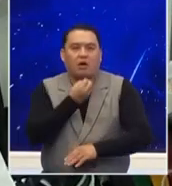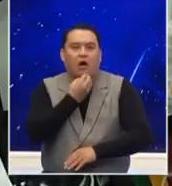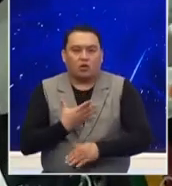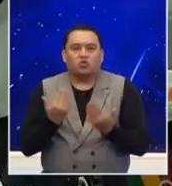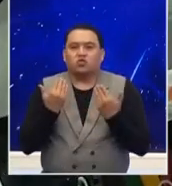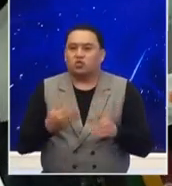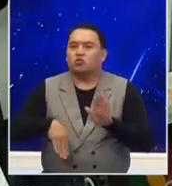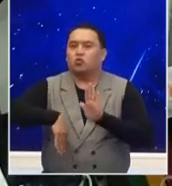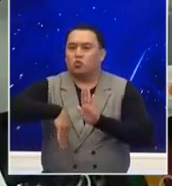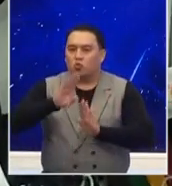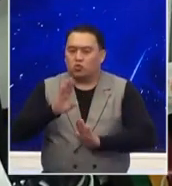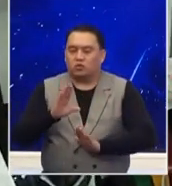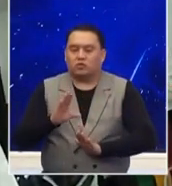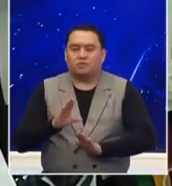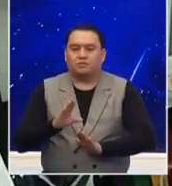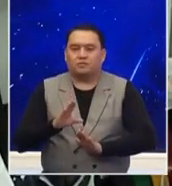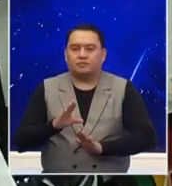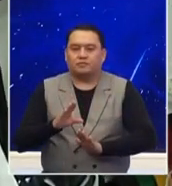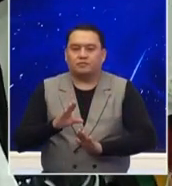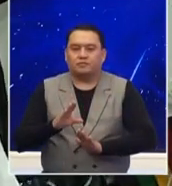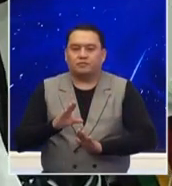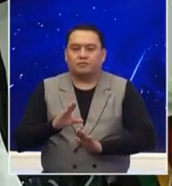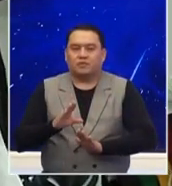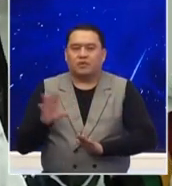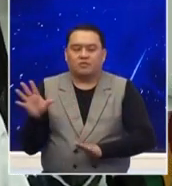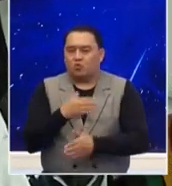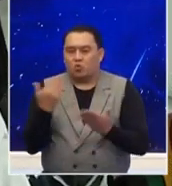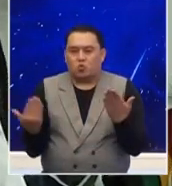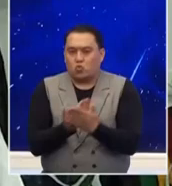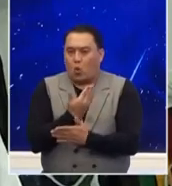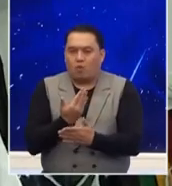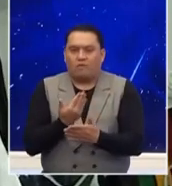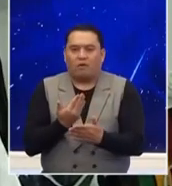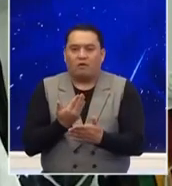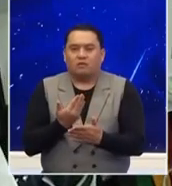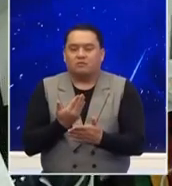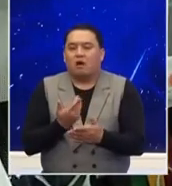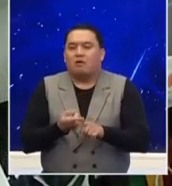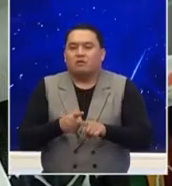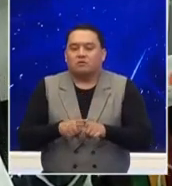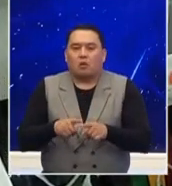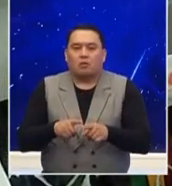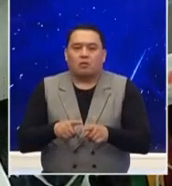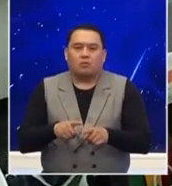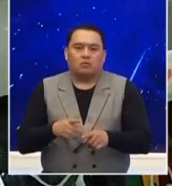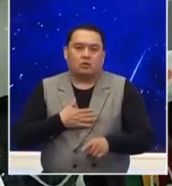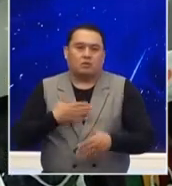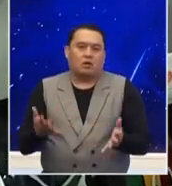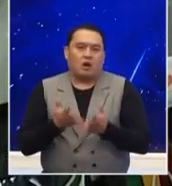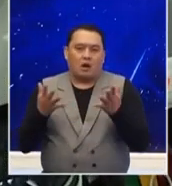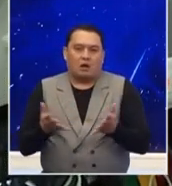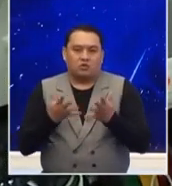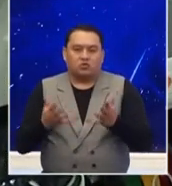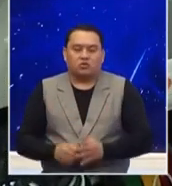но таких дистанционных у нас не было. Это все новейшие технологии. Сейчас получается на скорой работать легче,